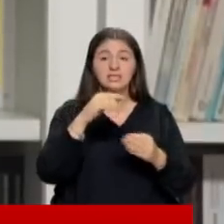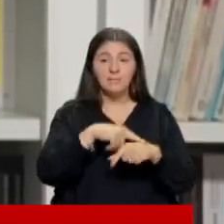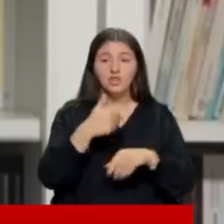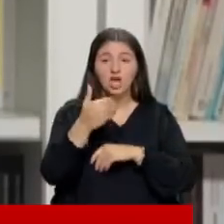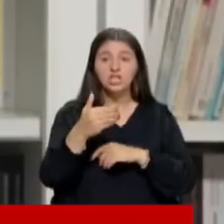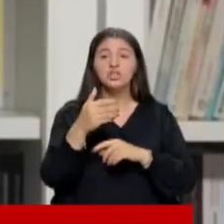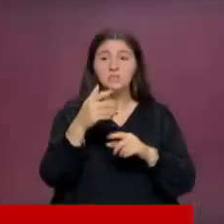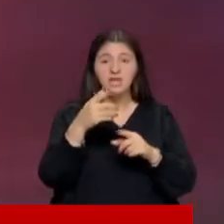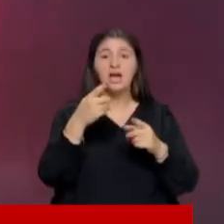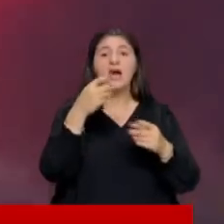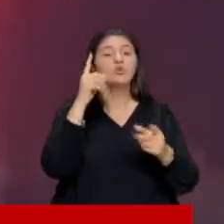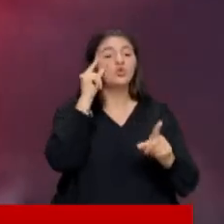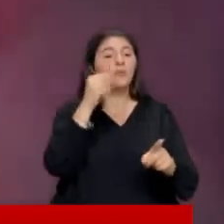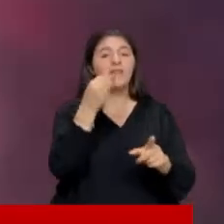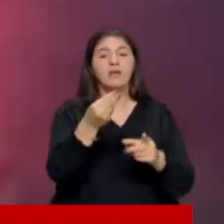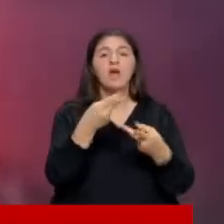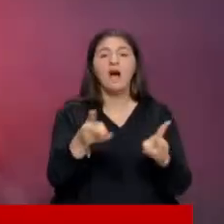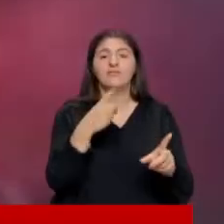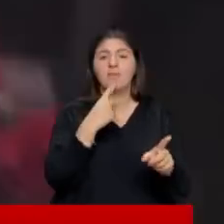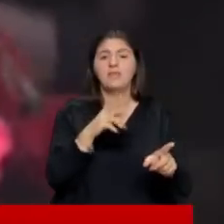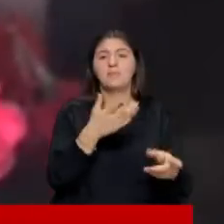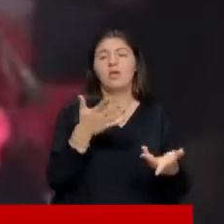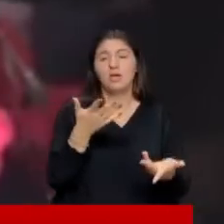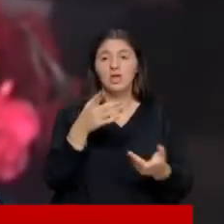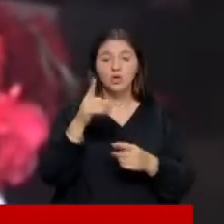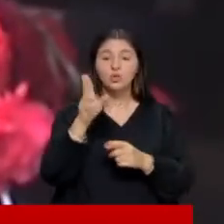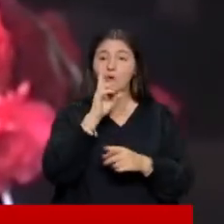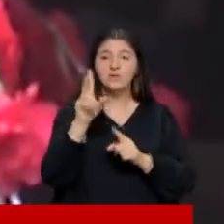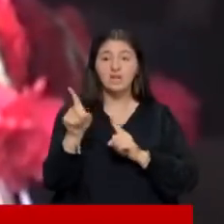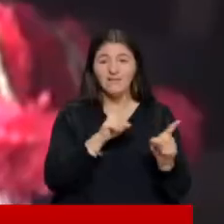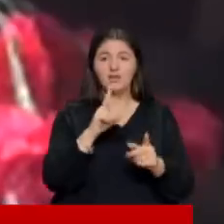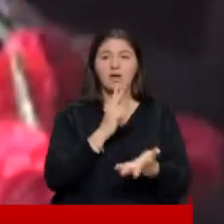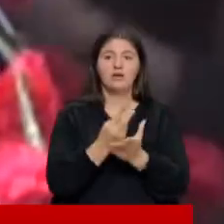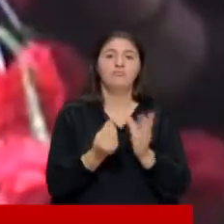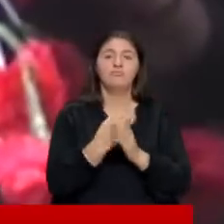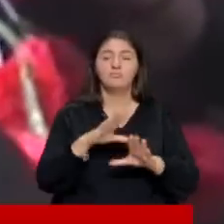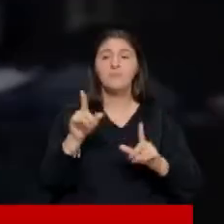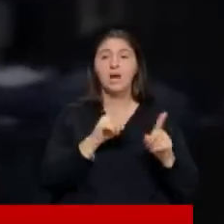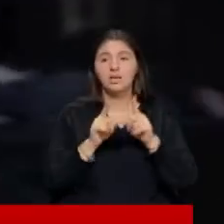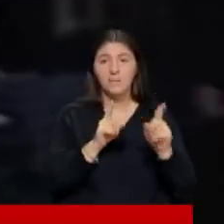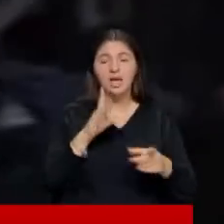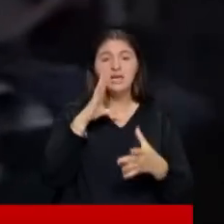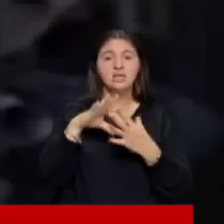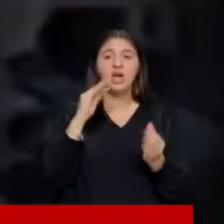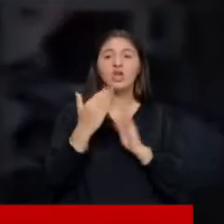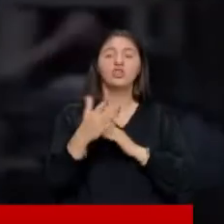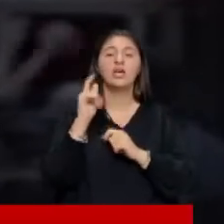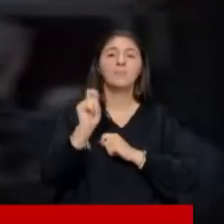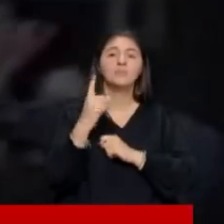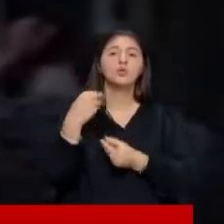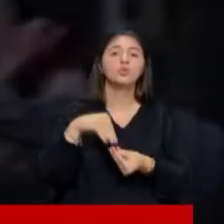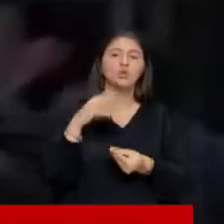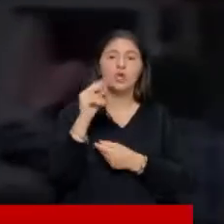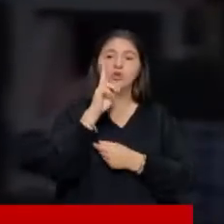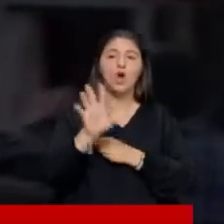verilmiş örtülü bir After Madımak katliamına dair görülen son davada karar çıktı mahkeme insanlığa karşı işlenmiş